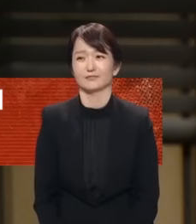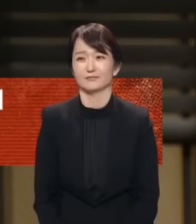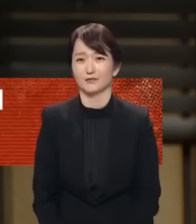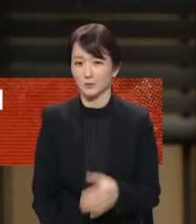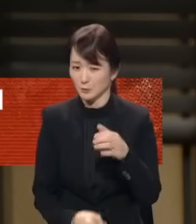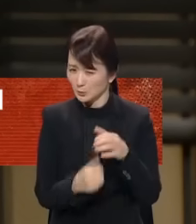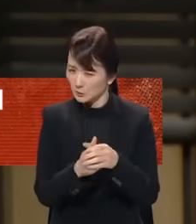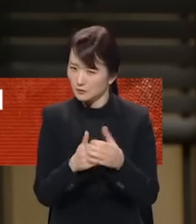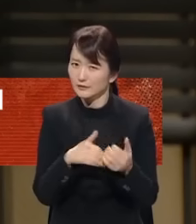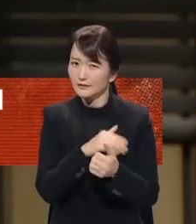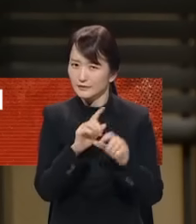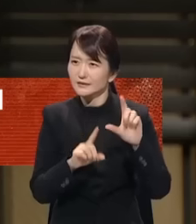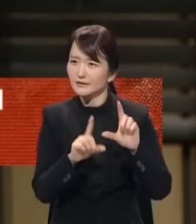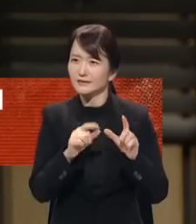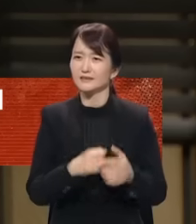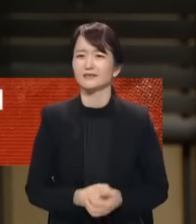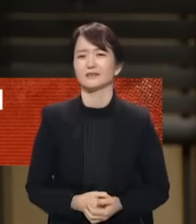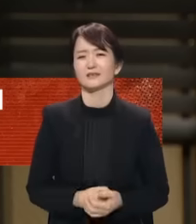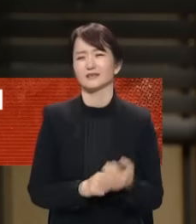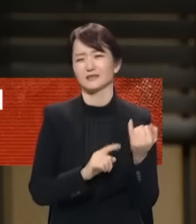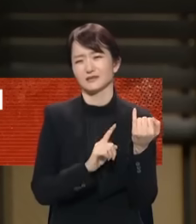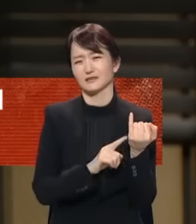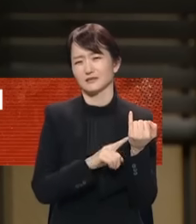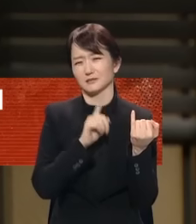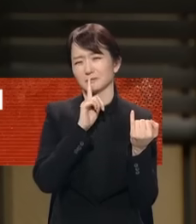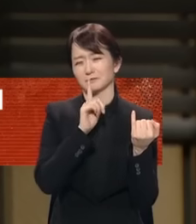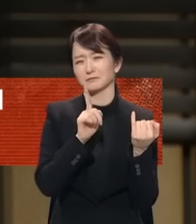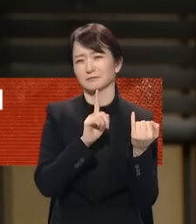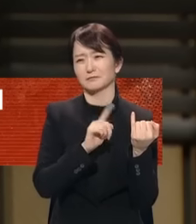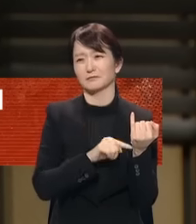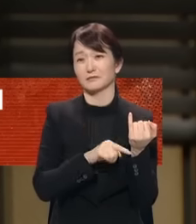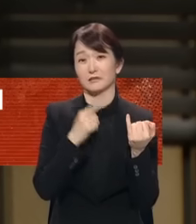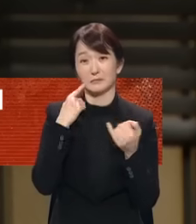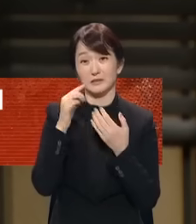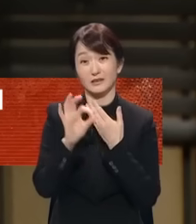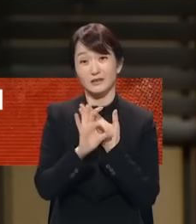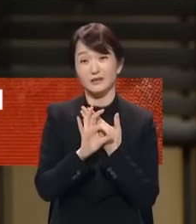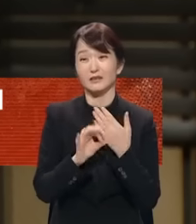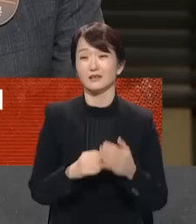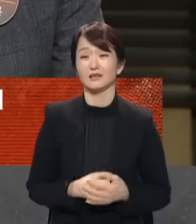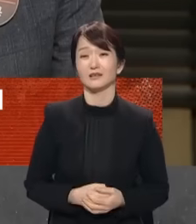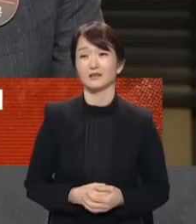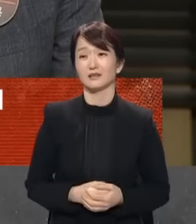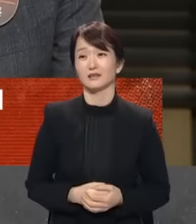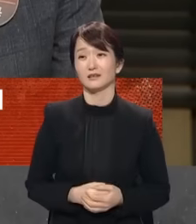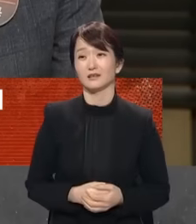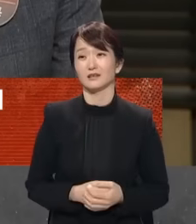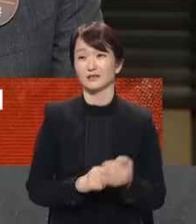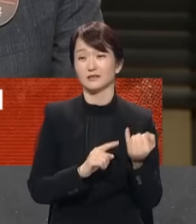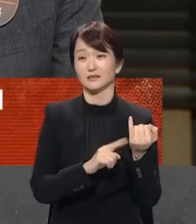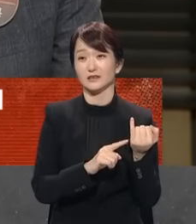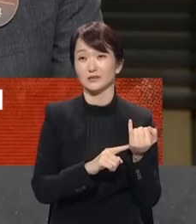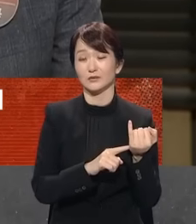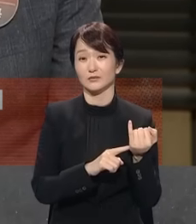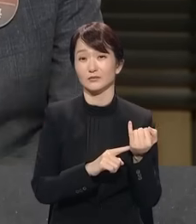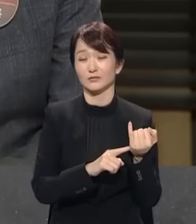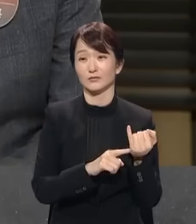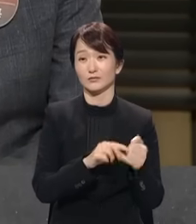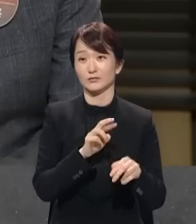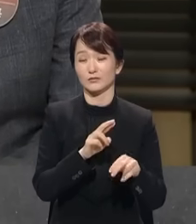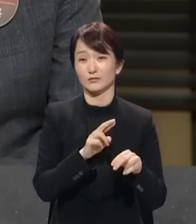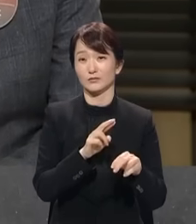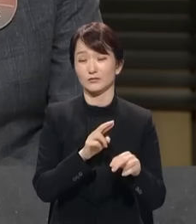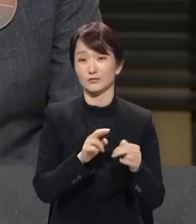독특한 상황이기도 하지만. 그런데 이제 사연자분도 말씀하셨지만, 만약에 이 사연자분이 없고 신랑이 딱 혼자